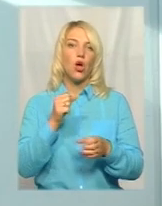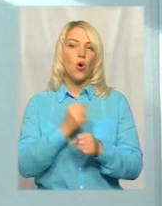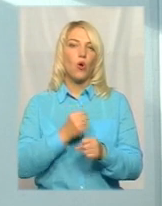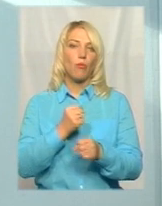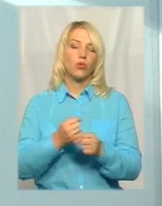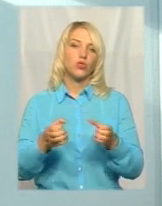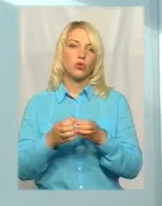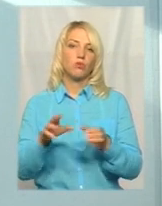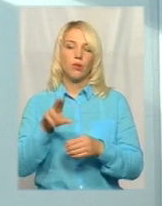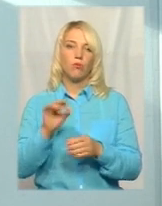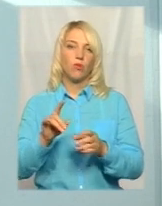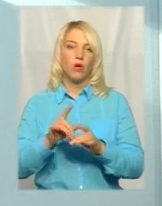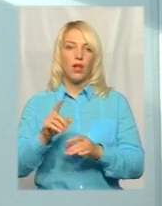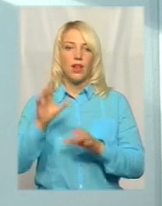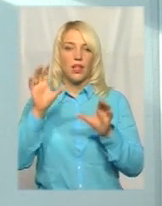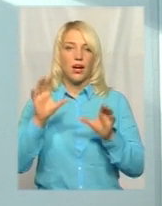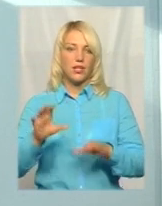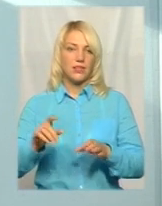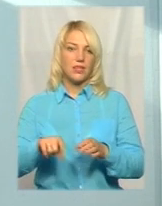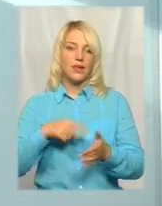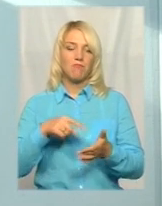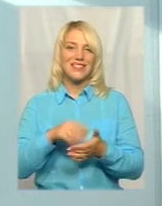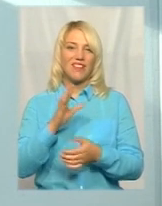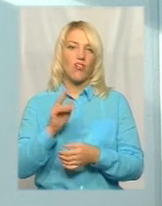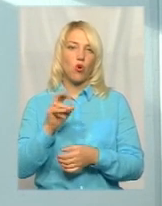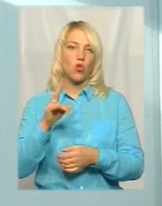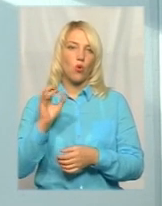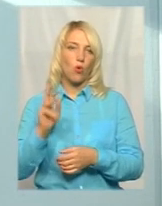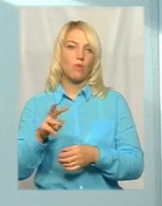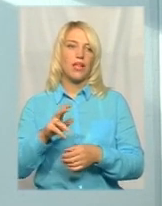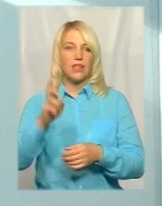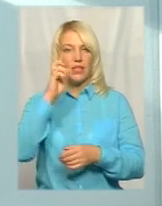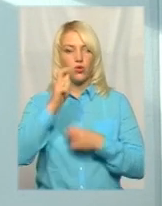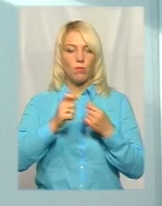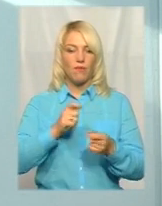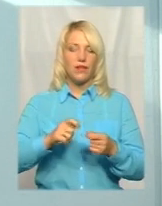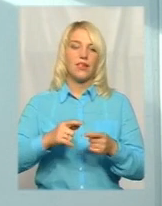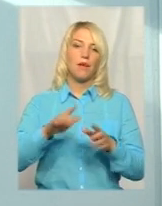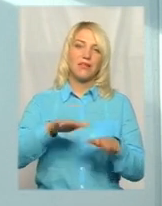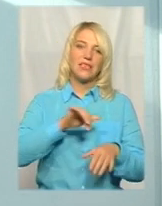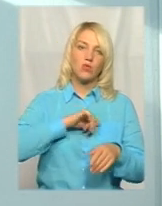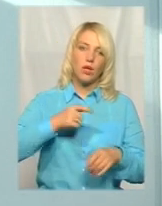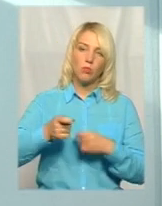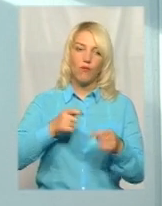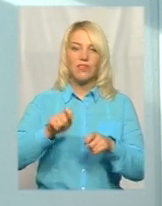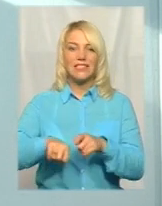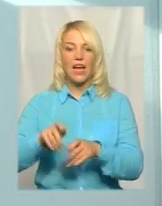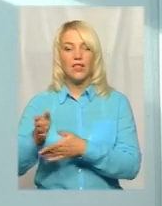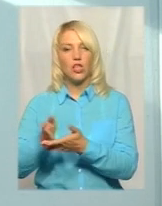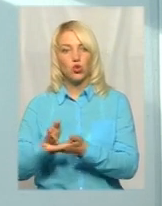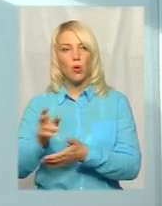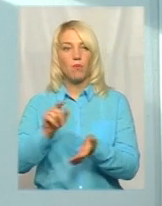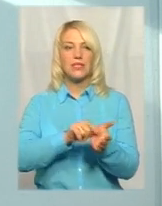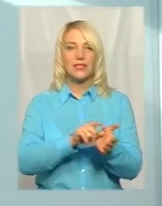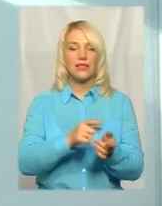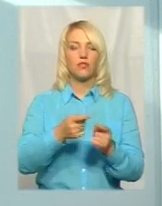по легалізації при міськвиконкомах і так далі. Представники управління Держпраці, органів місцевого самоврядування, фіскальної служби і пенсійного